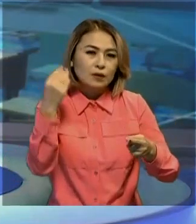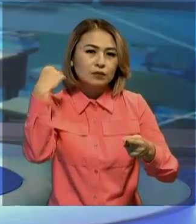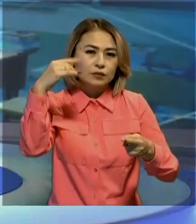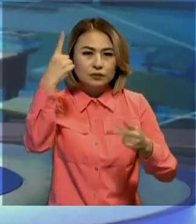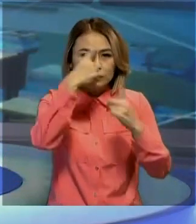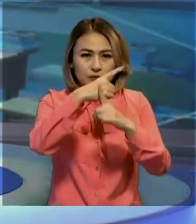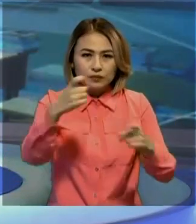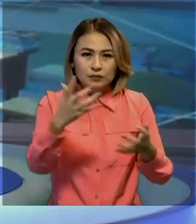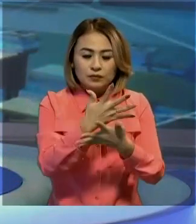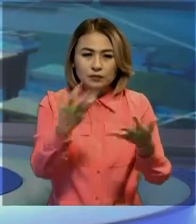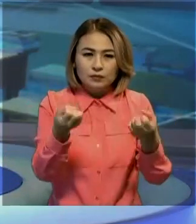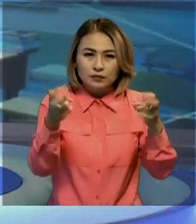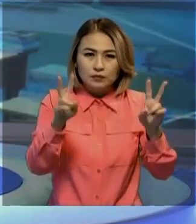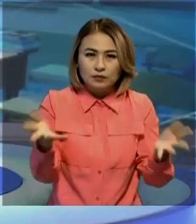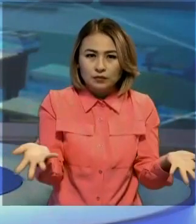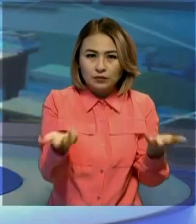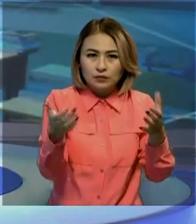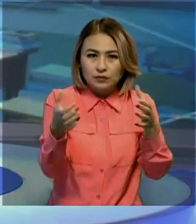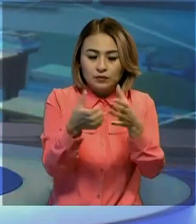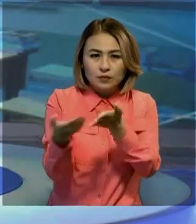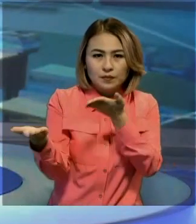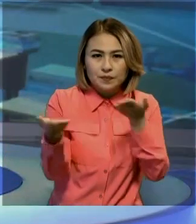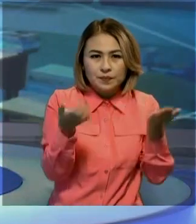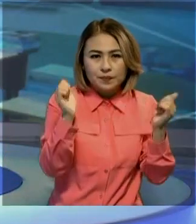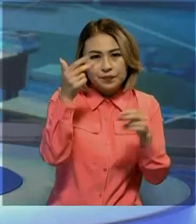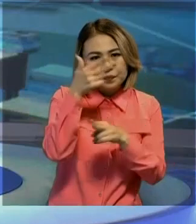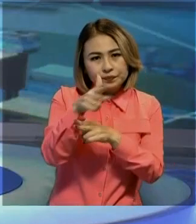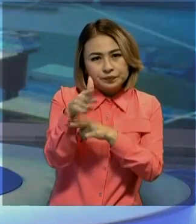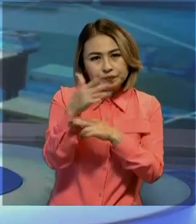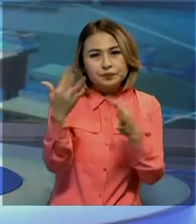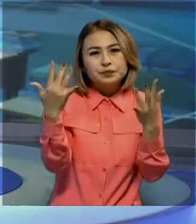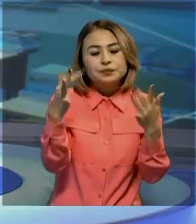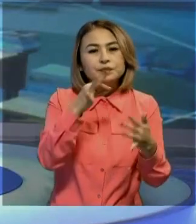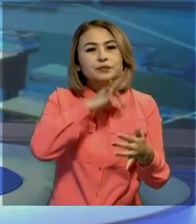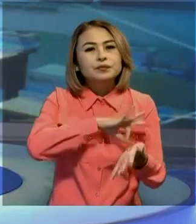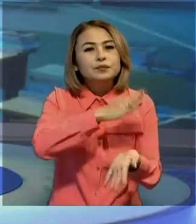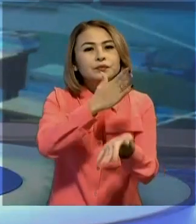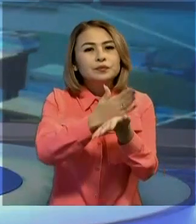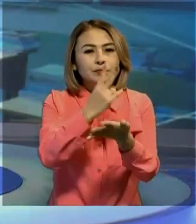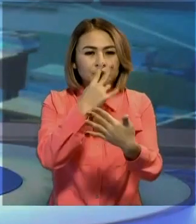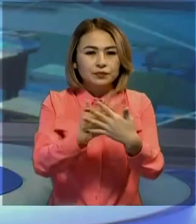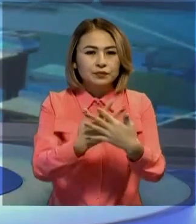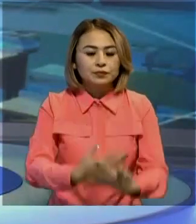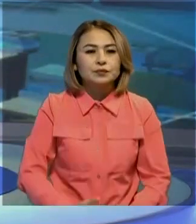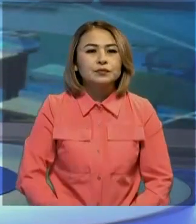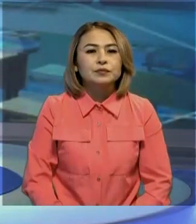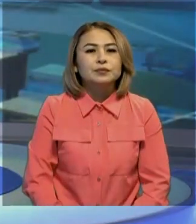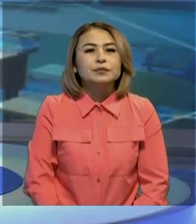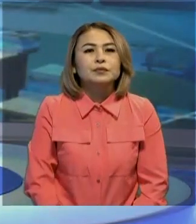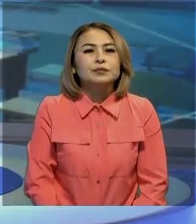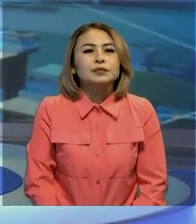дабыл түймелерін басу арқылы арнайы құтқару тобын шақыруға болады. Бейне бақылау жүйесінің қаншалықты тиімді екенін тілшіміз көріп